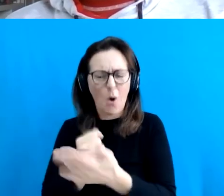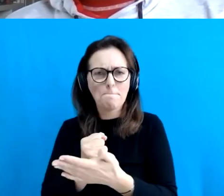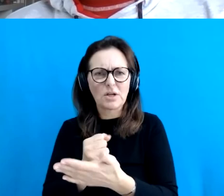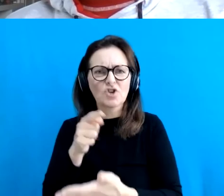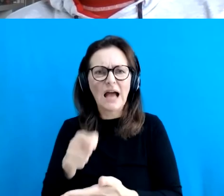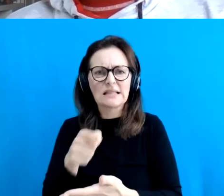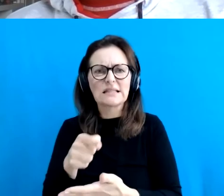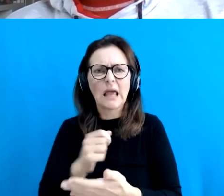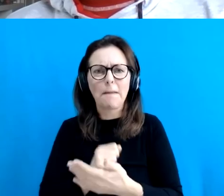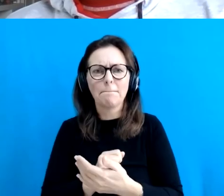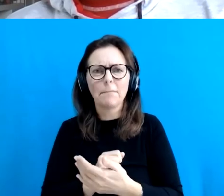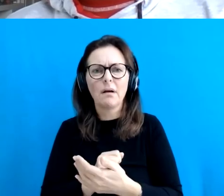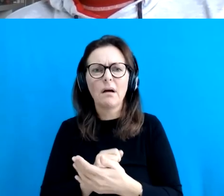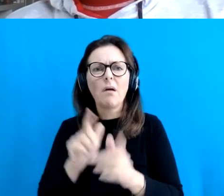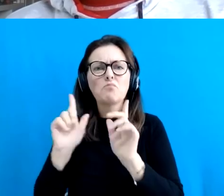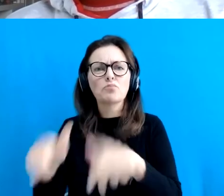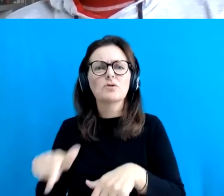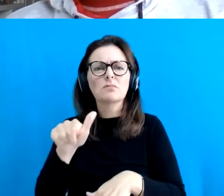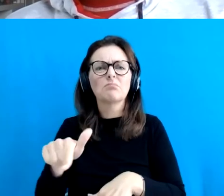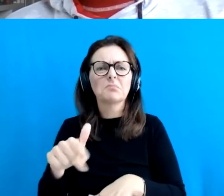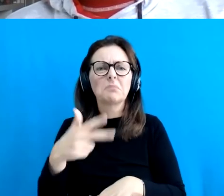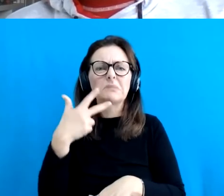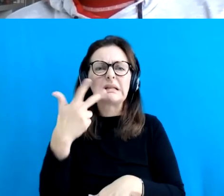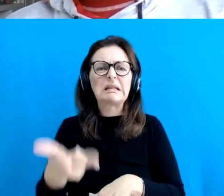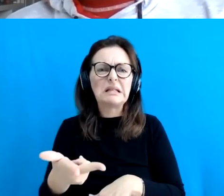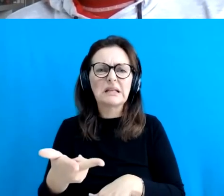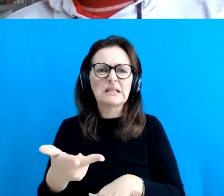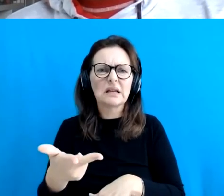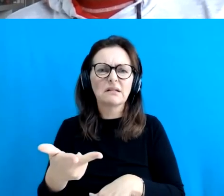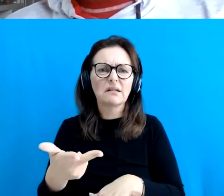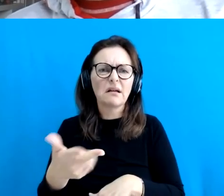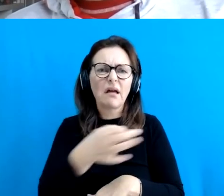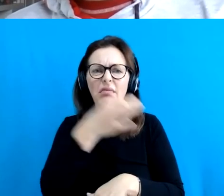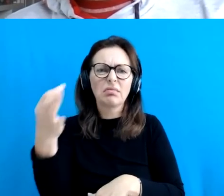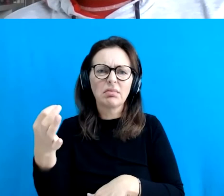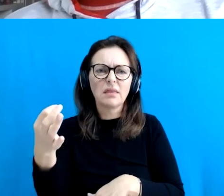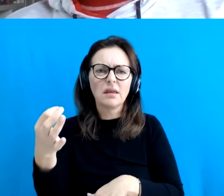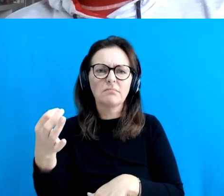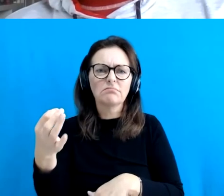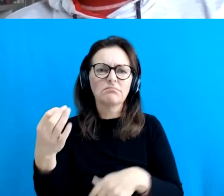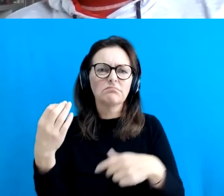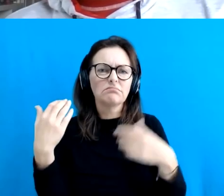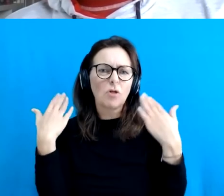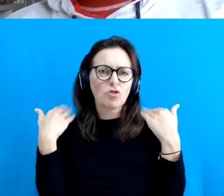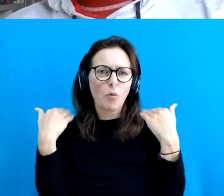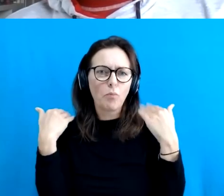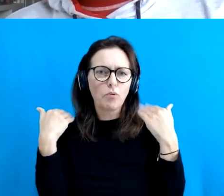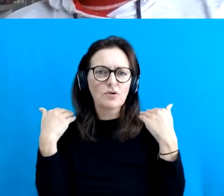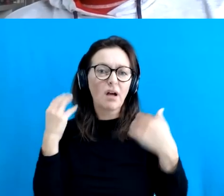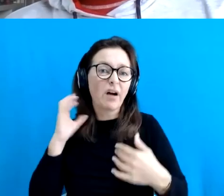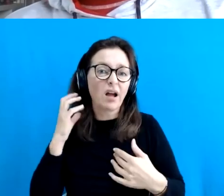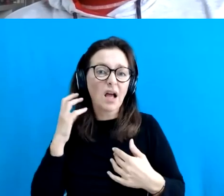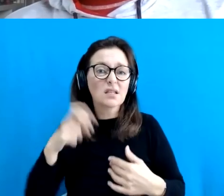tam pustil 30 nekaj dnevnih počitnic v Kranjski gori finančno, če malce